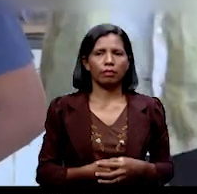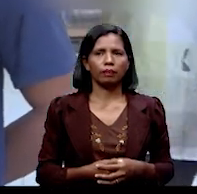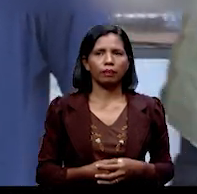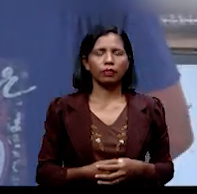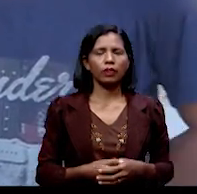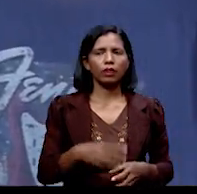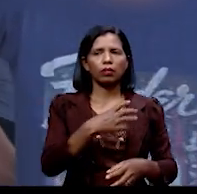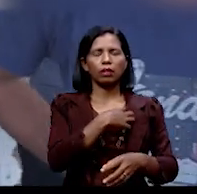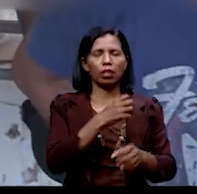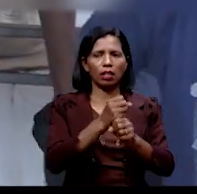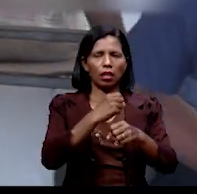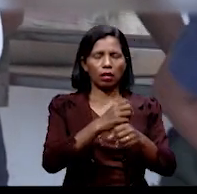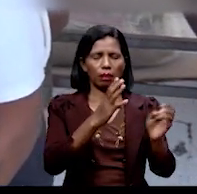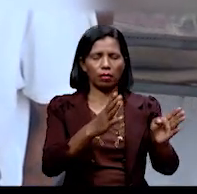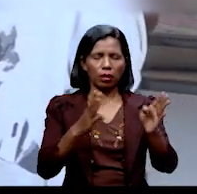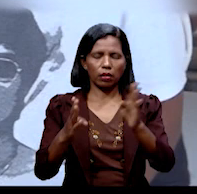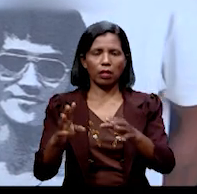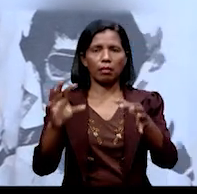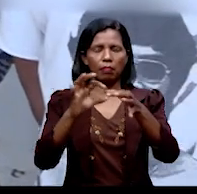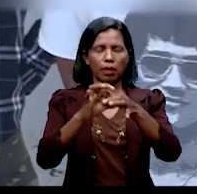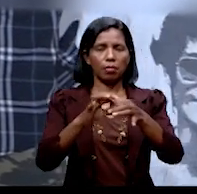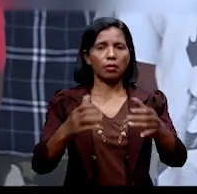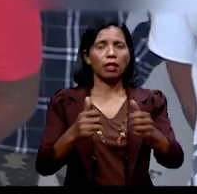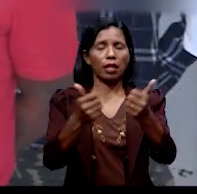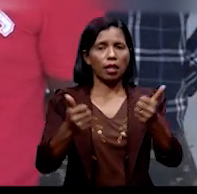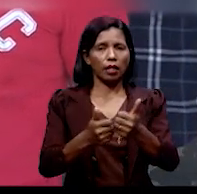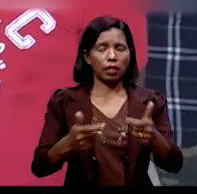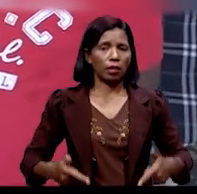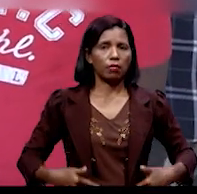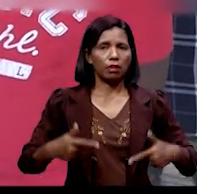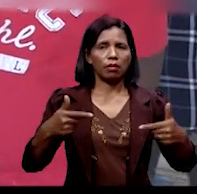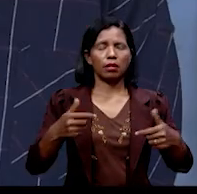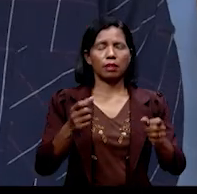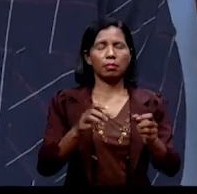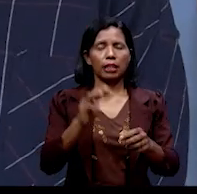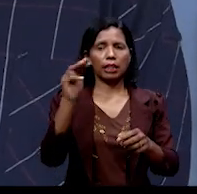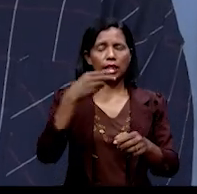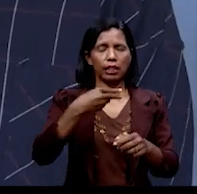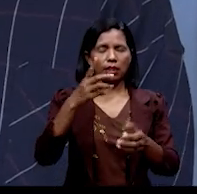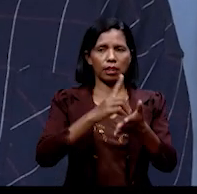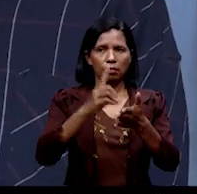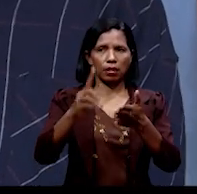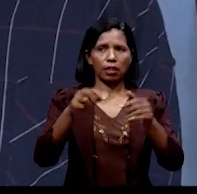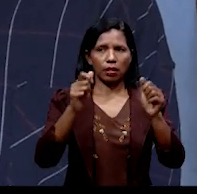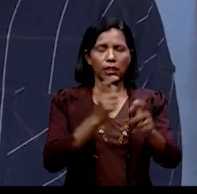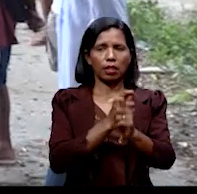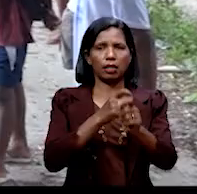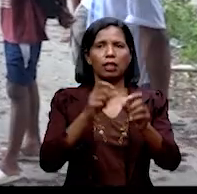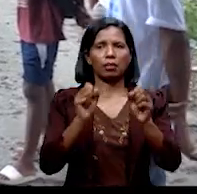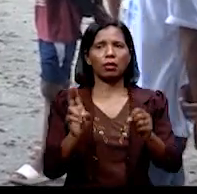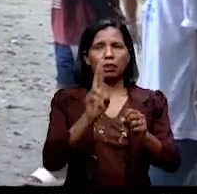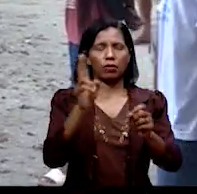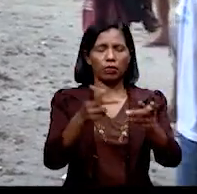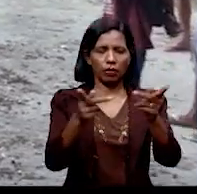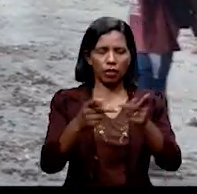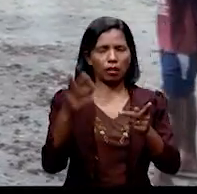Polisi halau proses identifikasyon ba membru Artemoris sirane tamba ia kinta semana ni membru Artemoris sira tenta atu okupa fale fatin